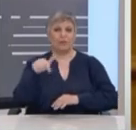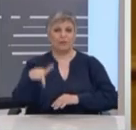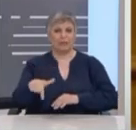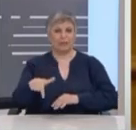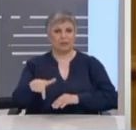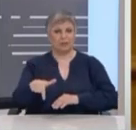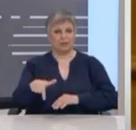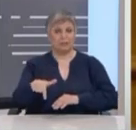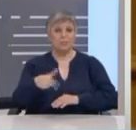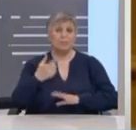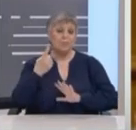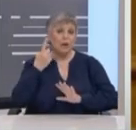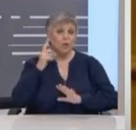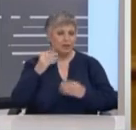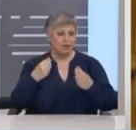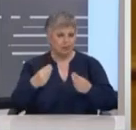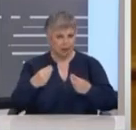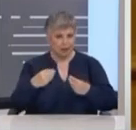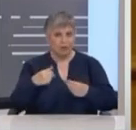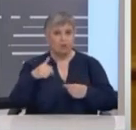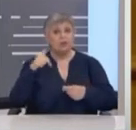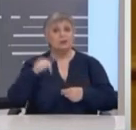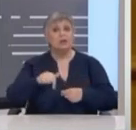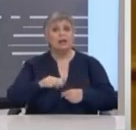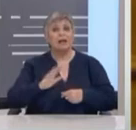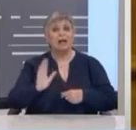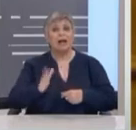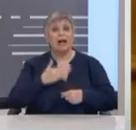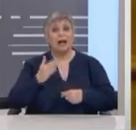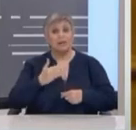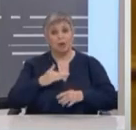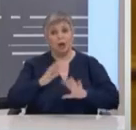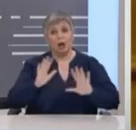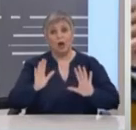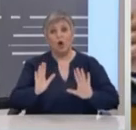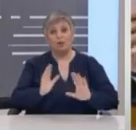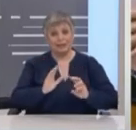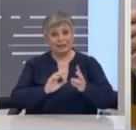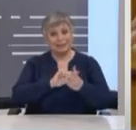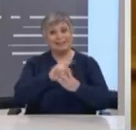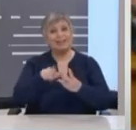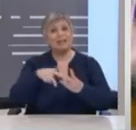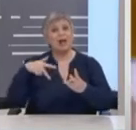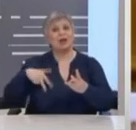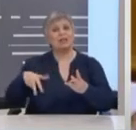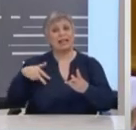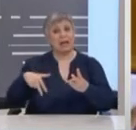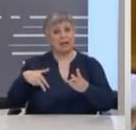προέβλεπε την κατάργηση των εγγυήσεων όταν η Τουρκία θα έμπαινε στην Ευρωπαϊκή Ένωση. Δηλαδή, του Αγίου